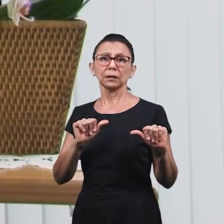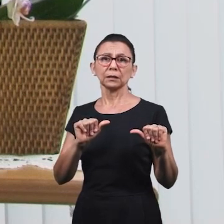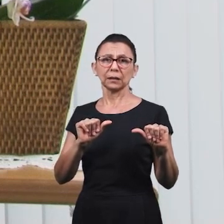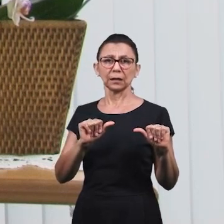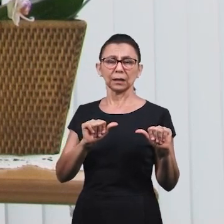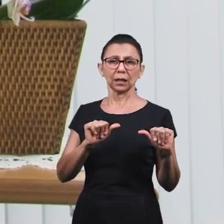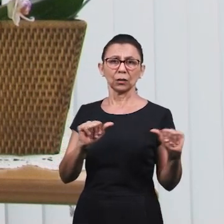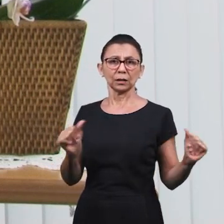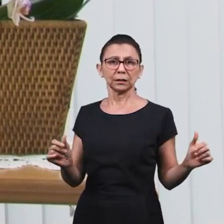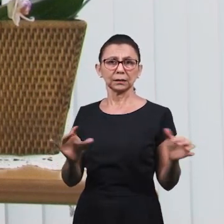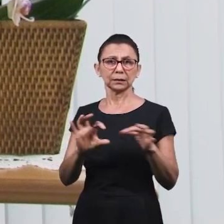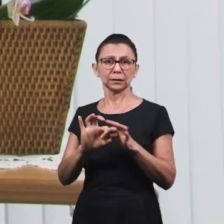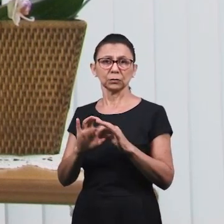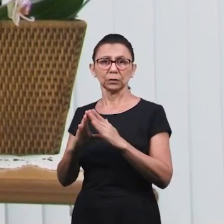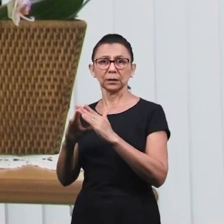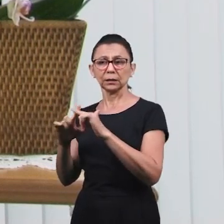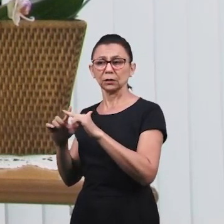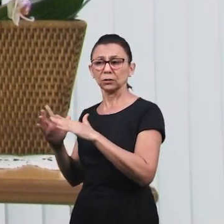persécuteur,